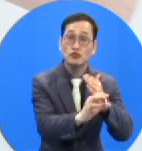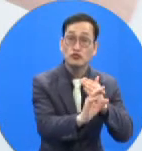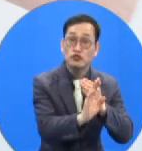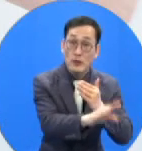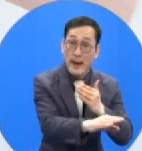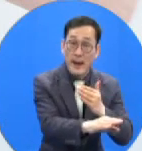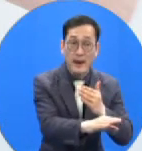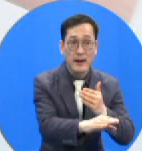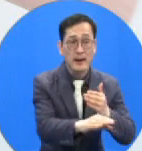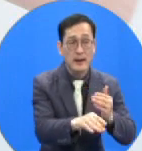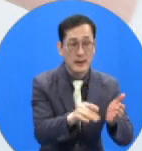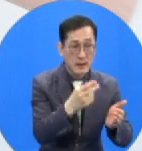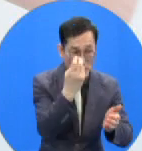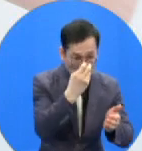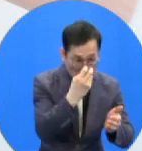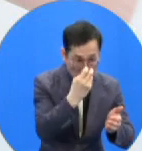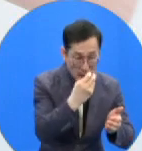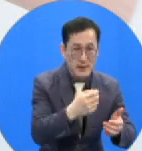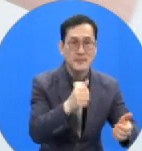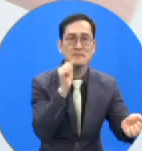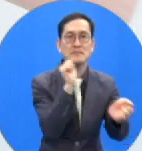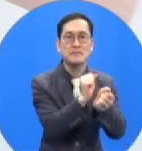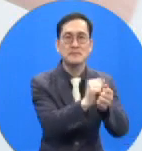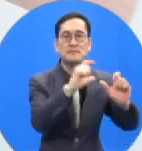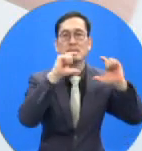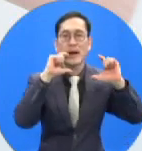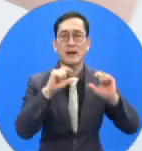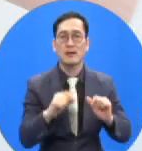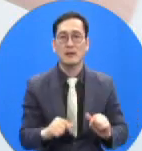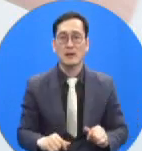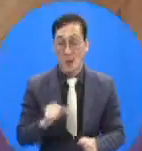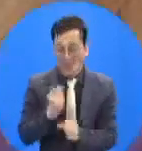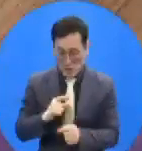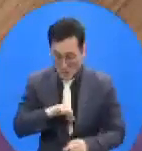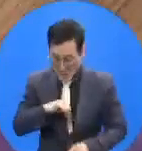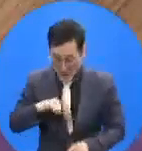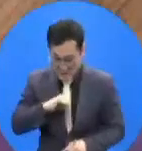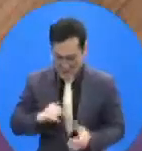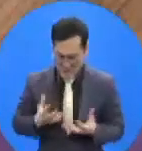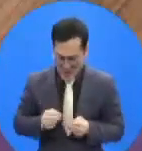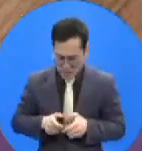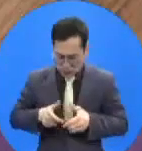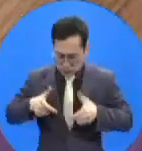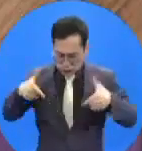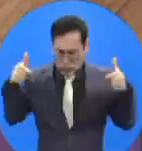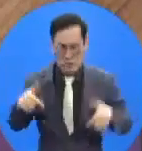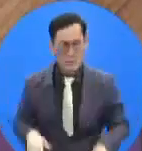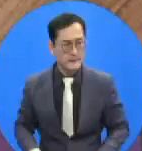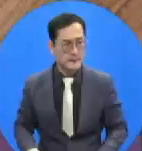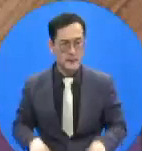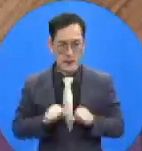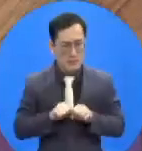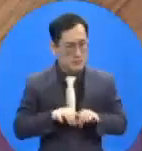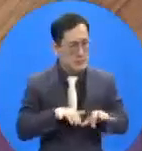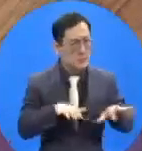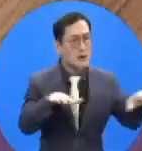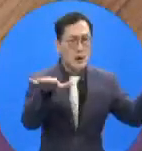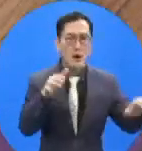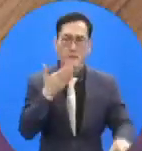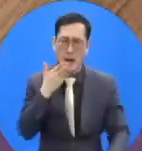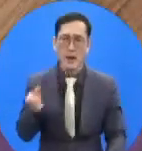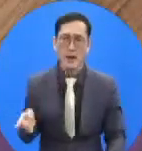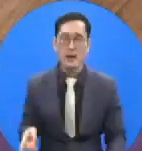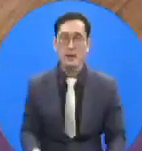받은 걸로 봐서는 이미 체내에 굉장히 많은 양의 바이러스가 있었다. 그러니까 전파를 시킬 환경이 굉장히 용이하다